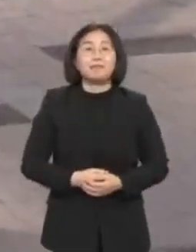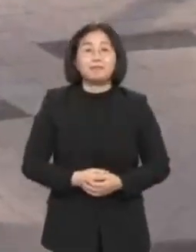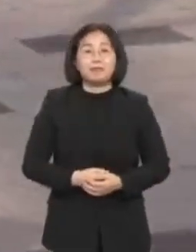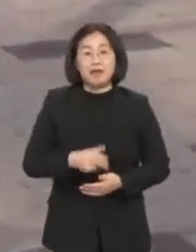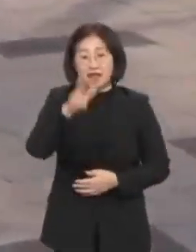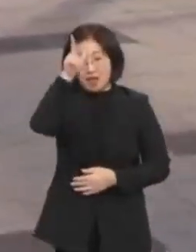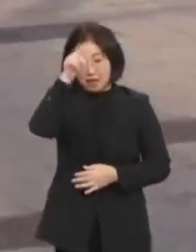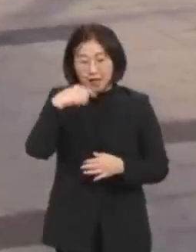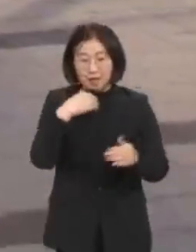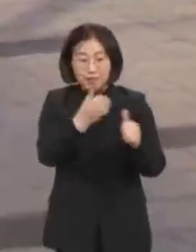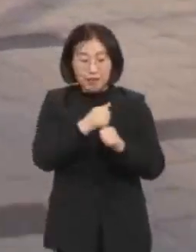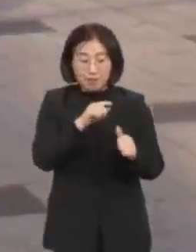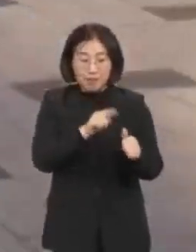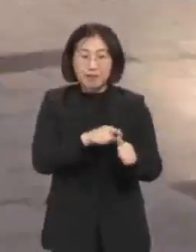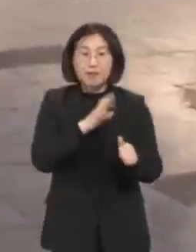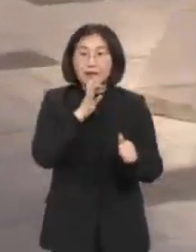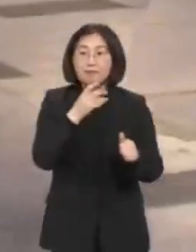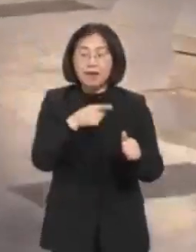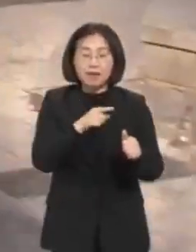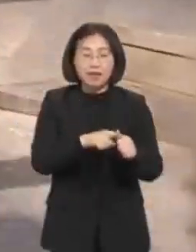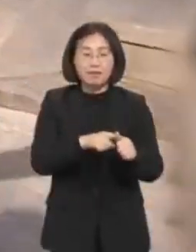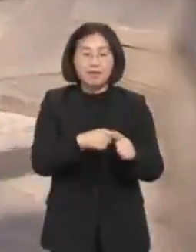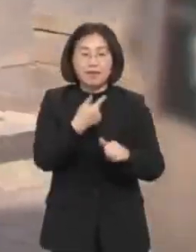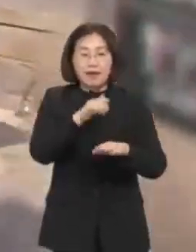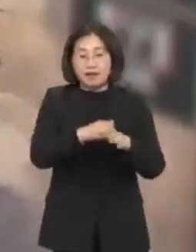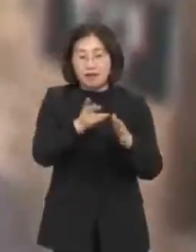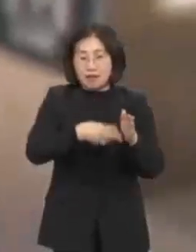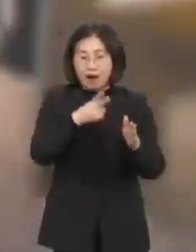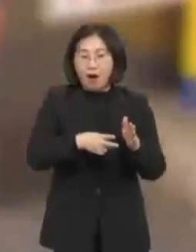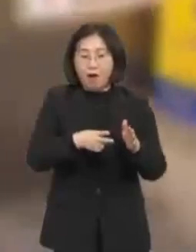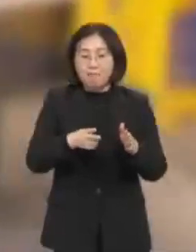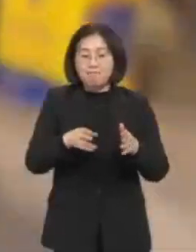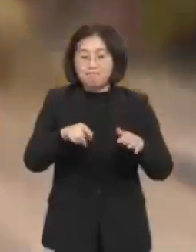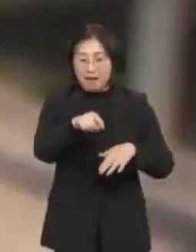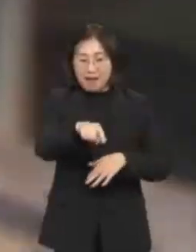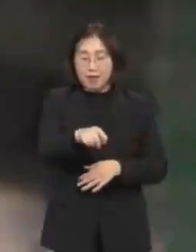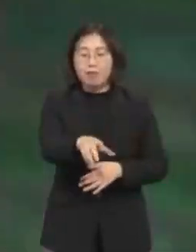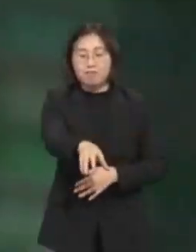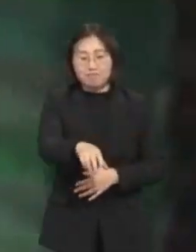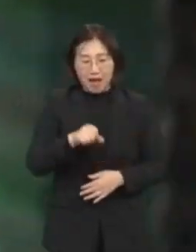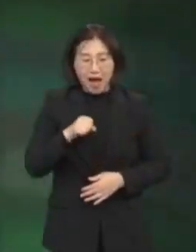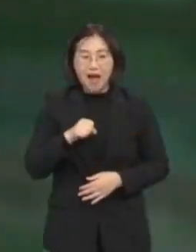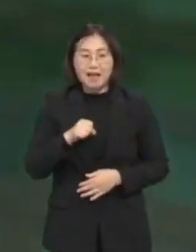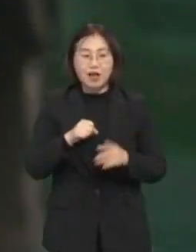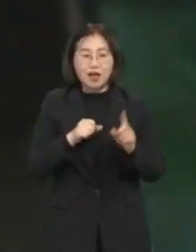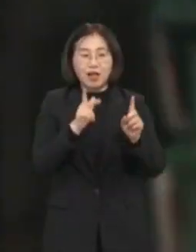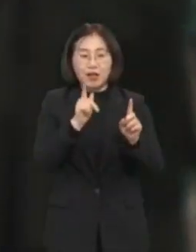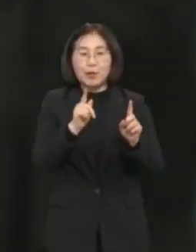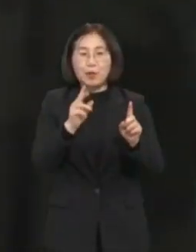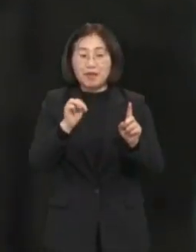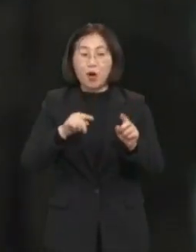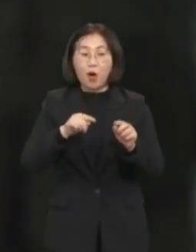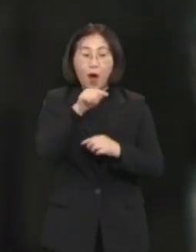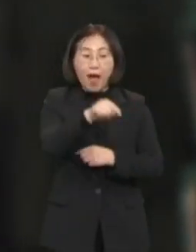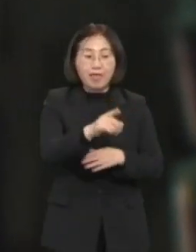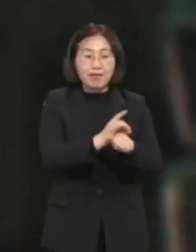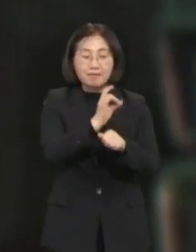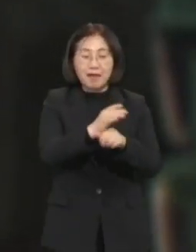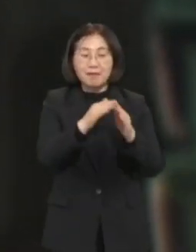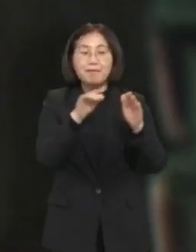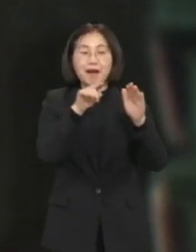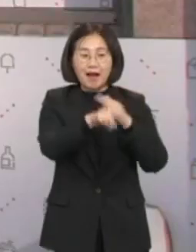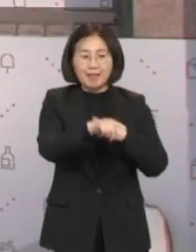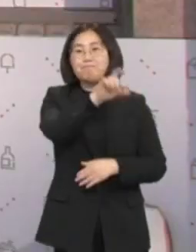경찰에 붙잡힌 40대 남성은 대전역 대합실에서 신용카드를 주운 뒤 약 1km 떨어진 이곳 편의점까지 찾아와 범행을